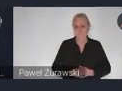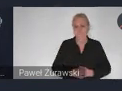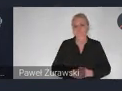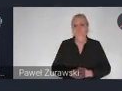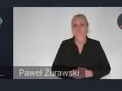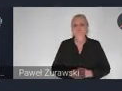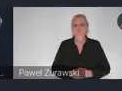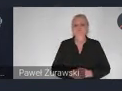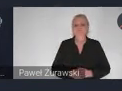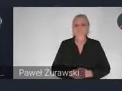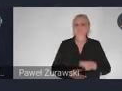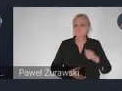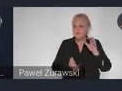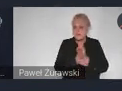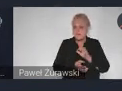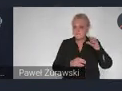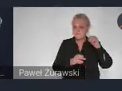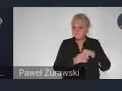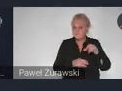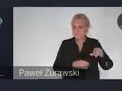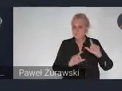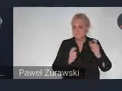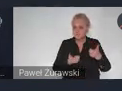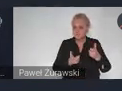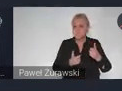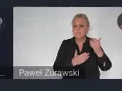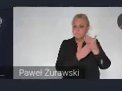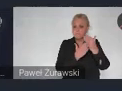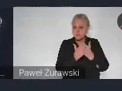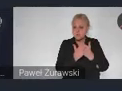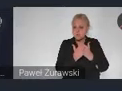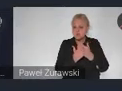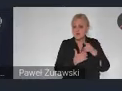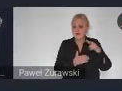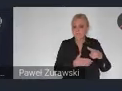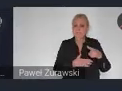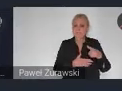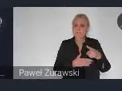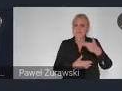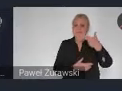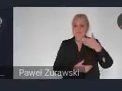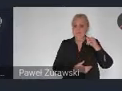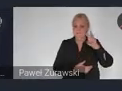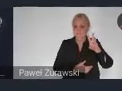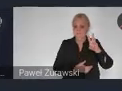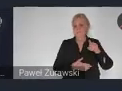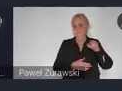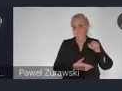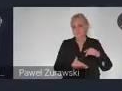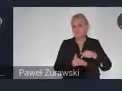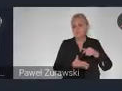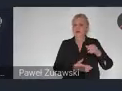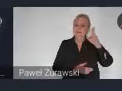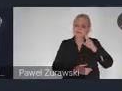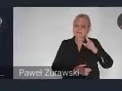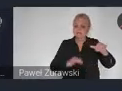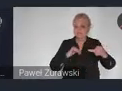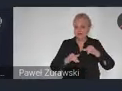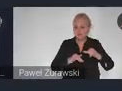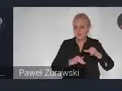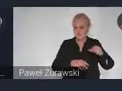co charakterystyczne dla programów dla których nif jest instytucją zarządzającą